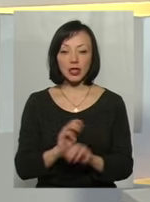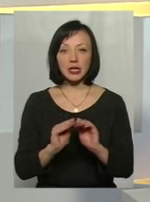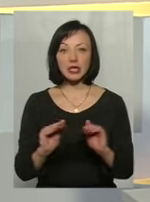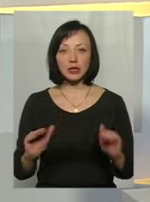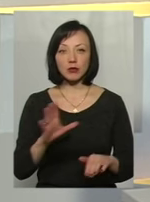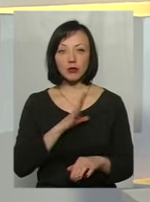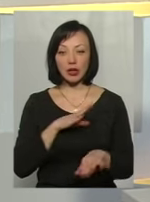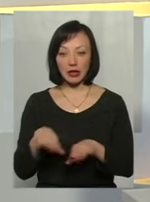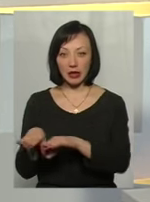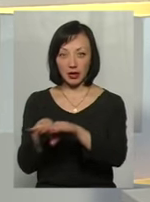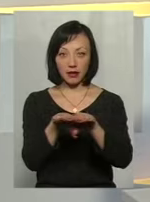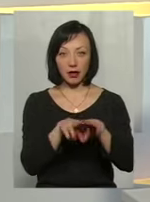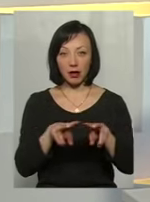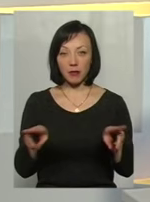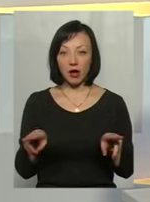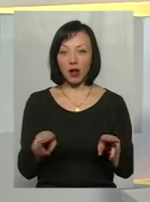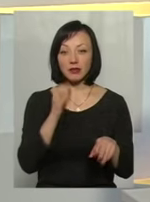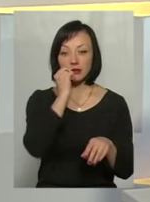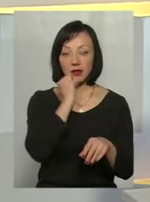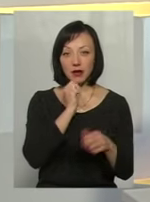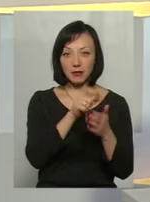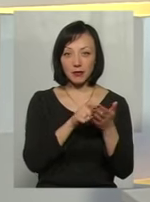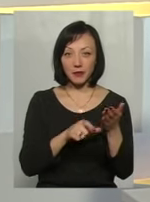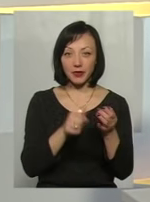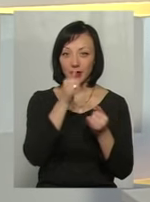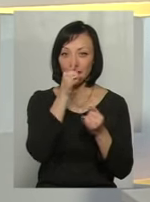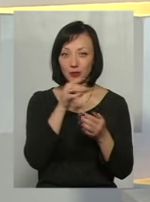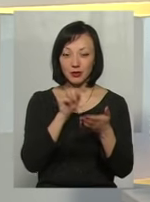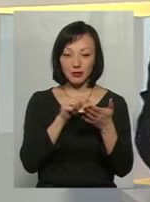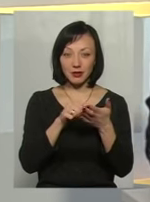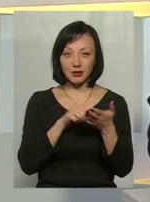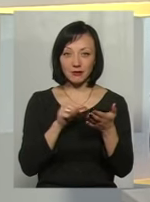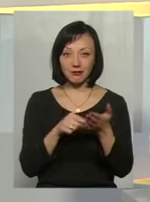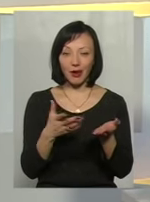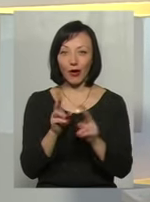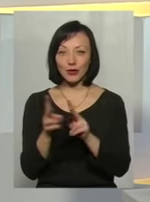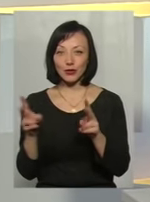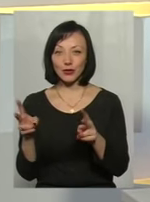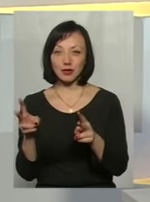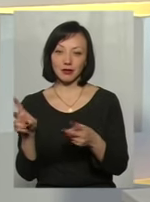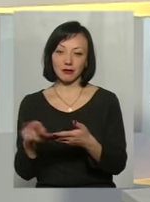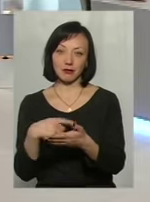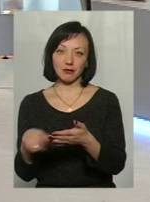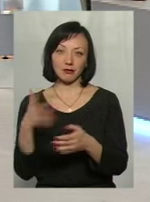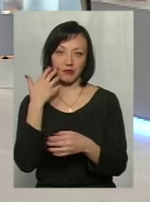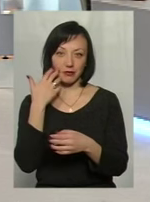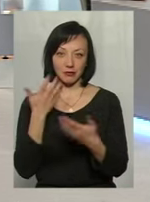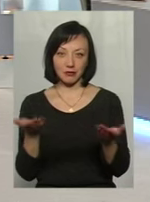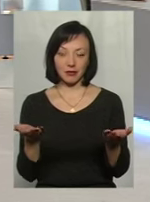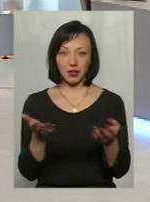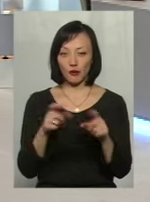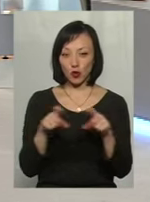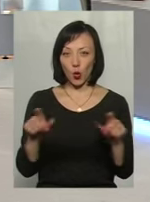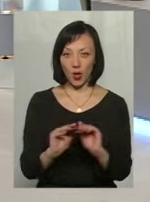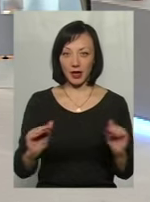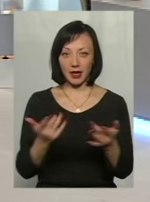на одному рівні, да? То хтось приходить зі старенькою Нокією, який не може зайти в Вікіпедію, а хтось з айфоном. Ну, то теж не можна так. В школі різні